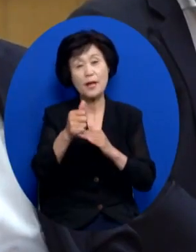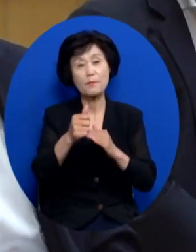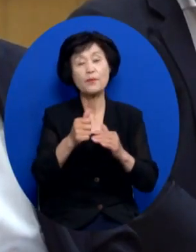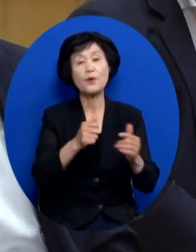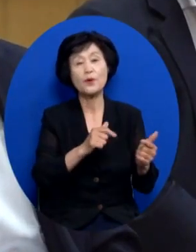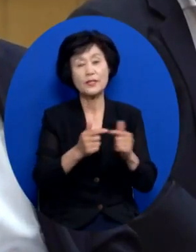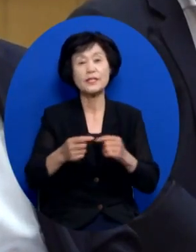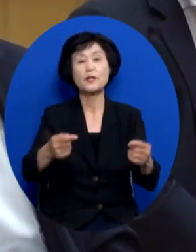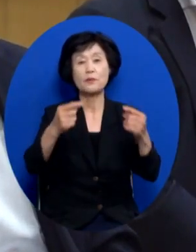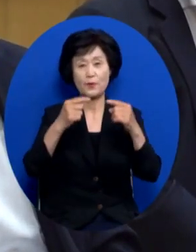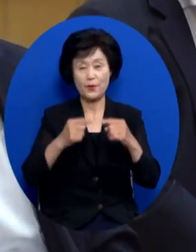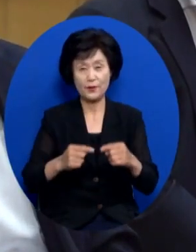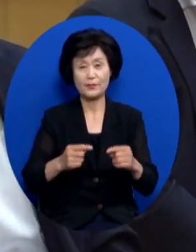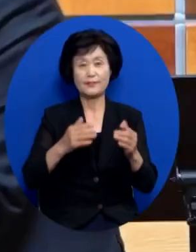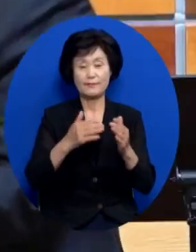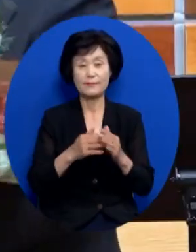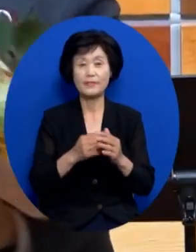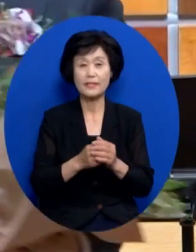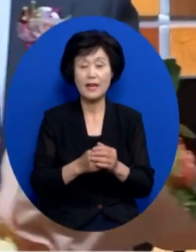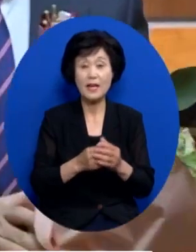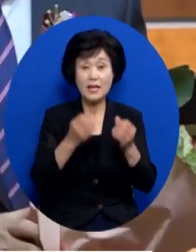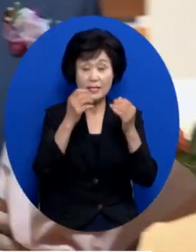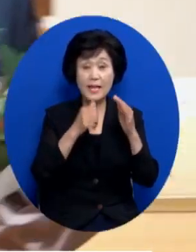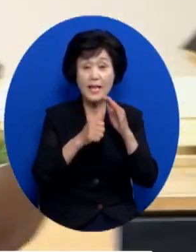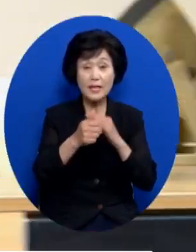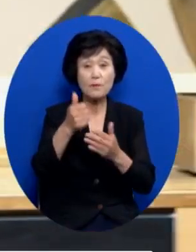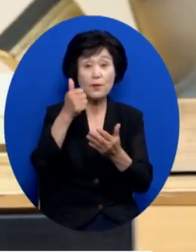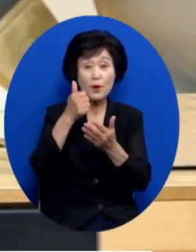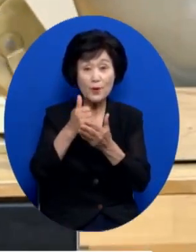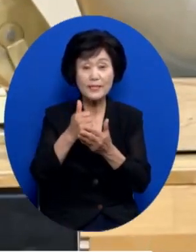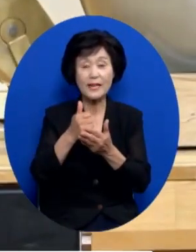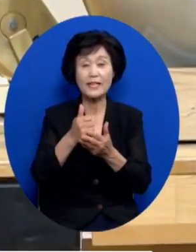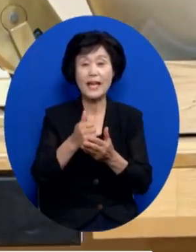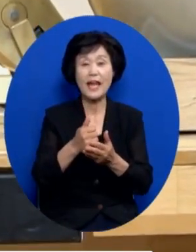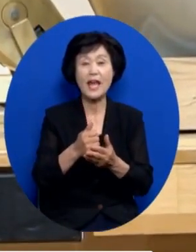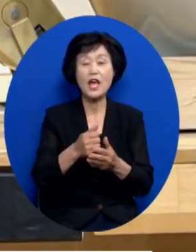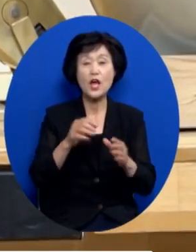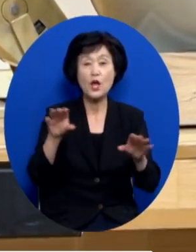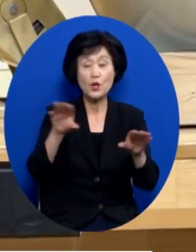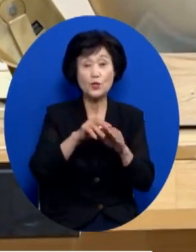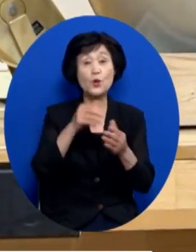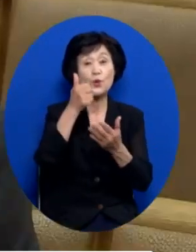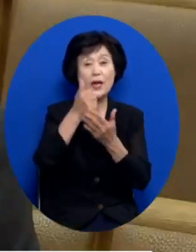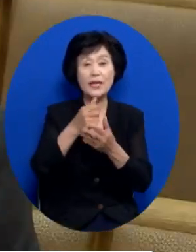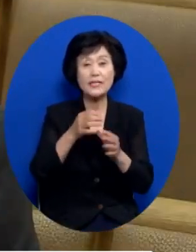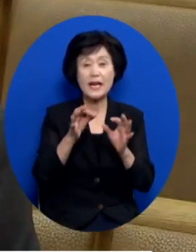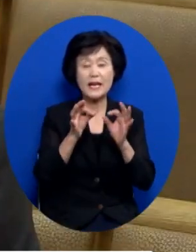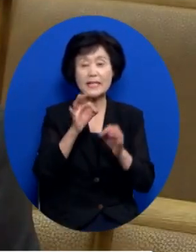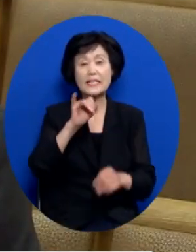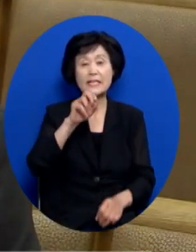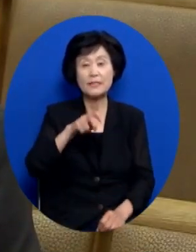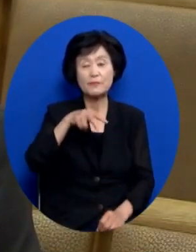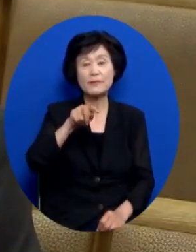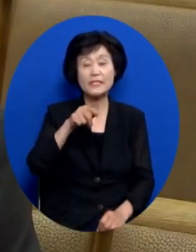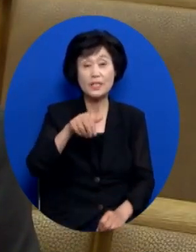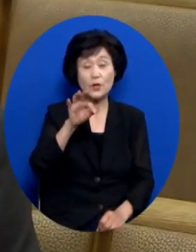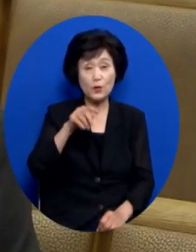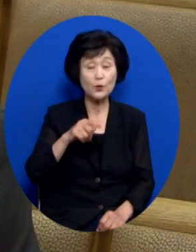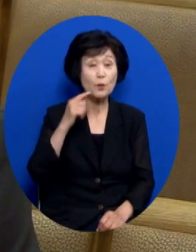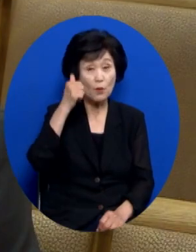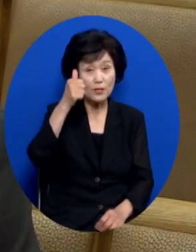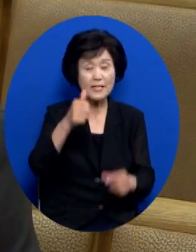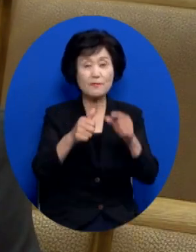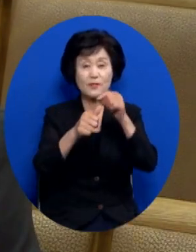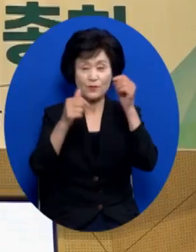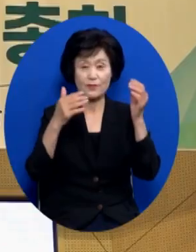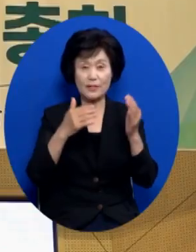가운데 개회했습니다. 새 대표회장에 기독교 대한성결교회 총회장인 임서국 목사를 선출했으며 회칙